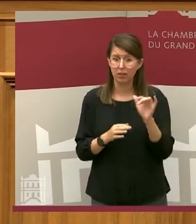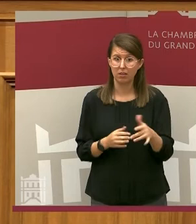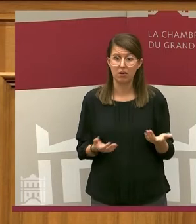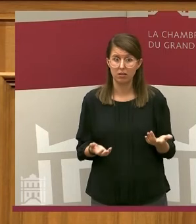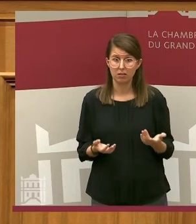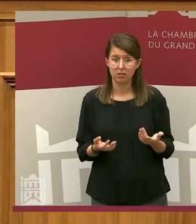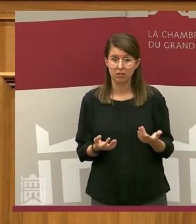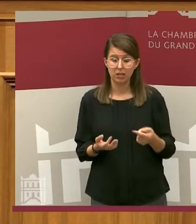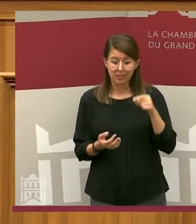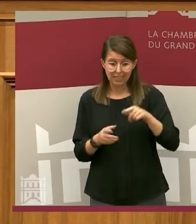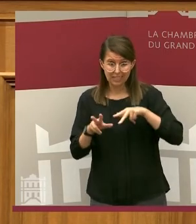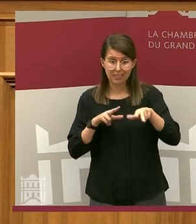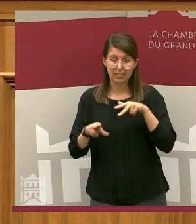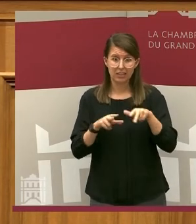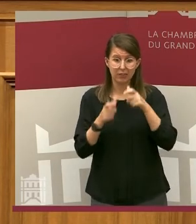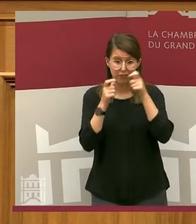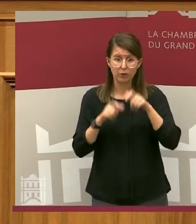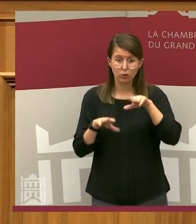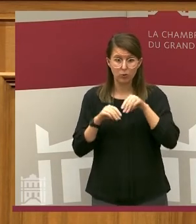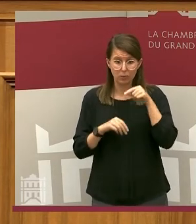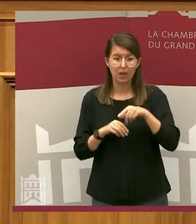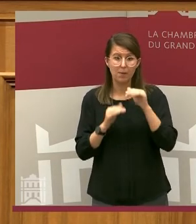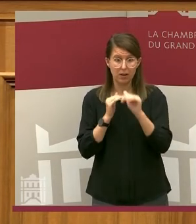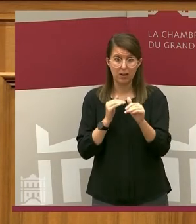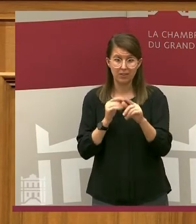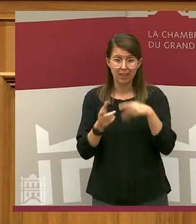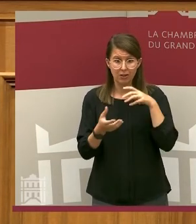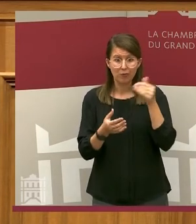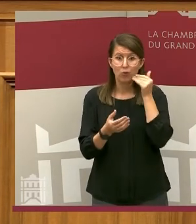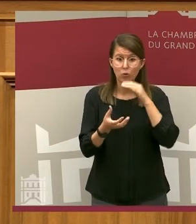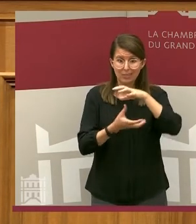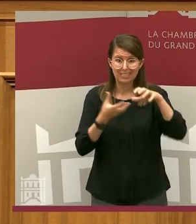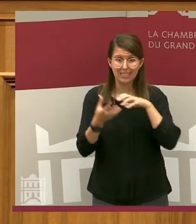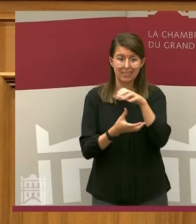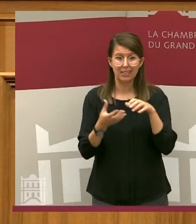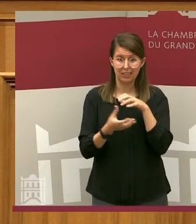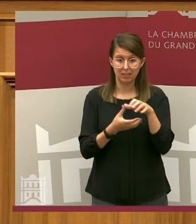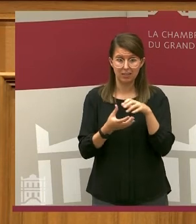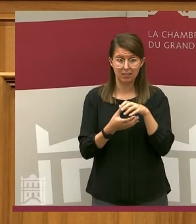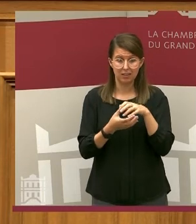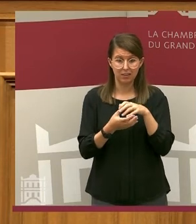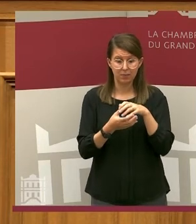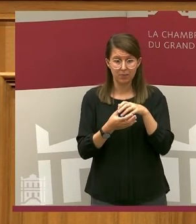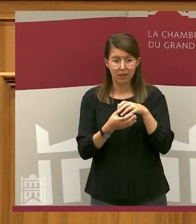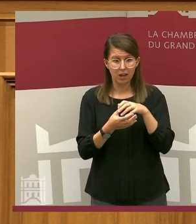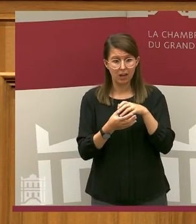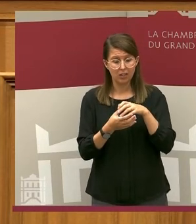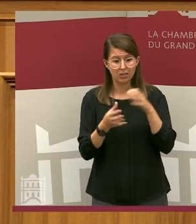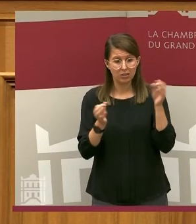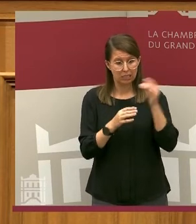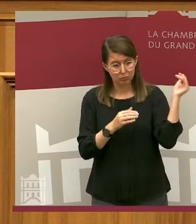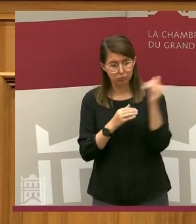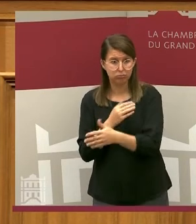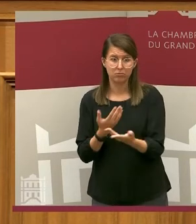Zentrum, dass diese Regierung Verantwortung hier im Land überholt hat, als die Wohnungskrise recht so richtig erschwungen kommt. Wir haben die Promoteuren